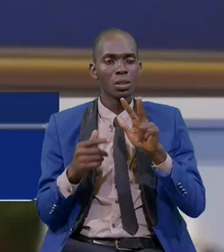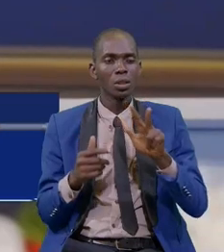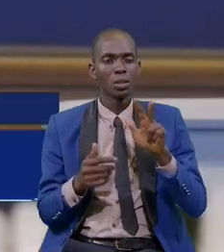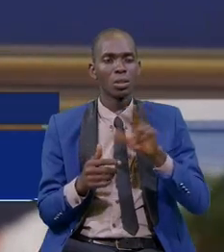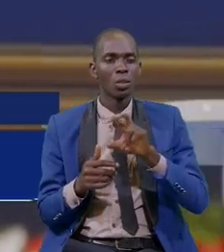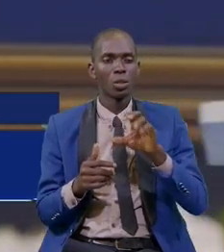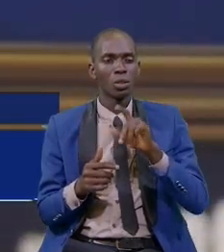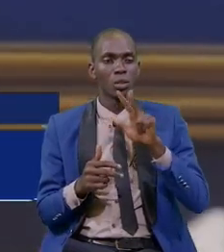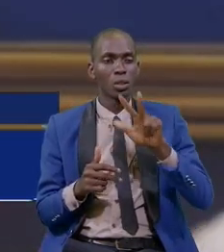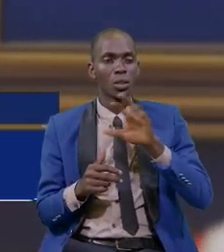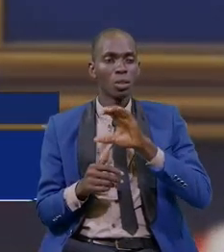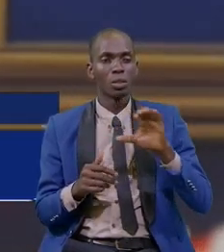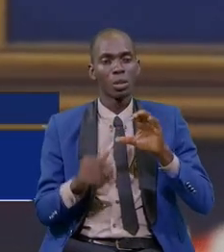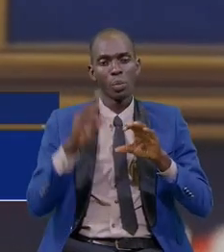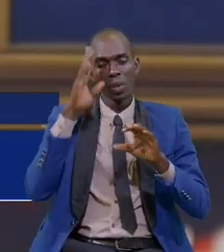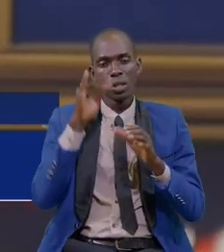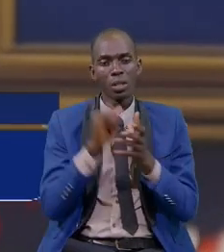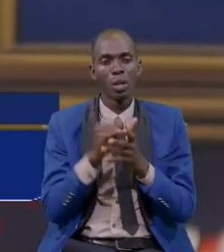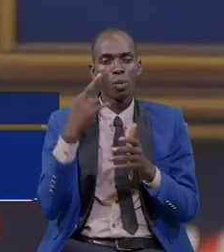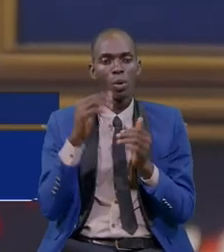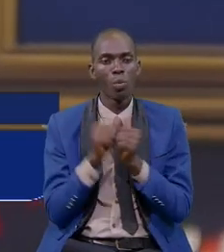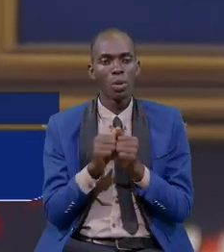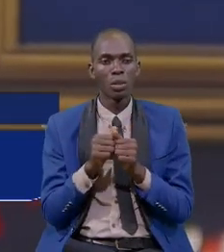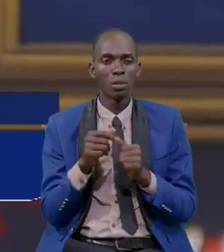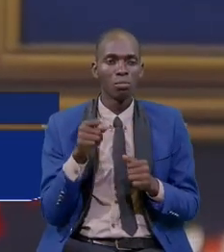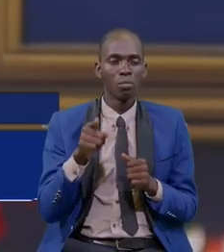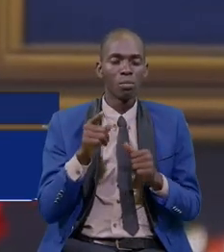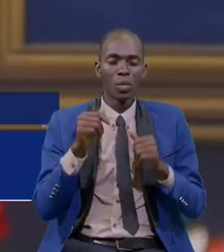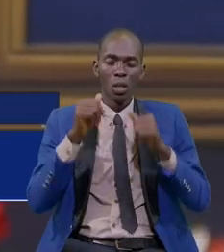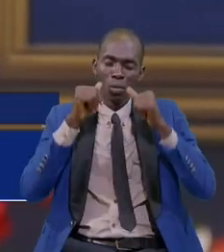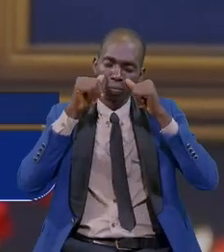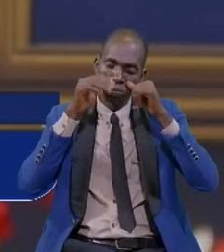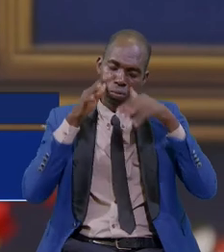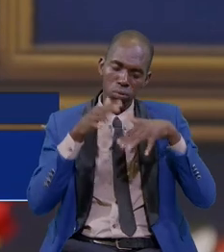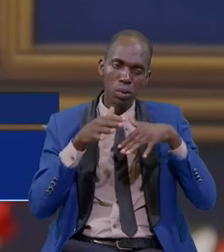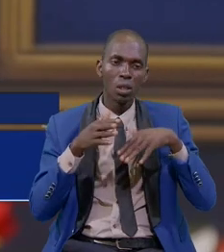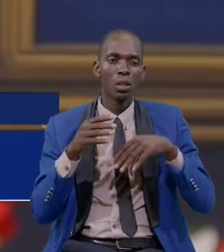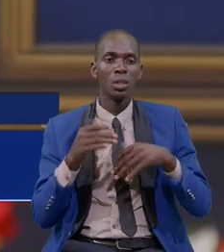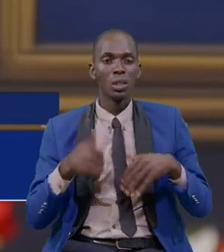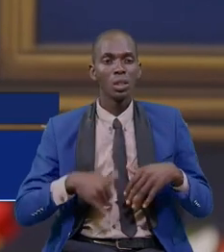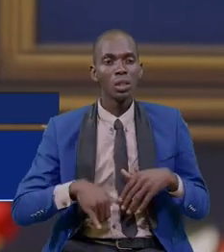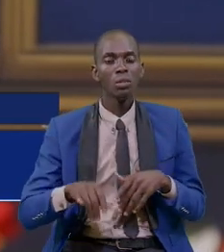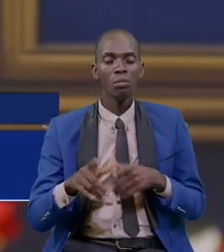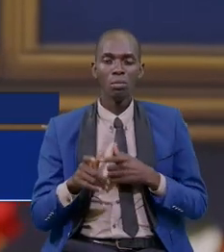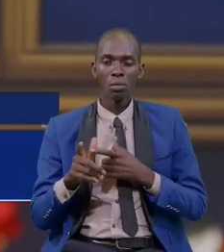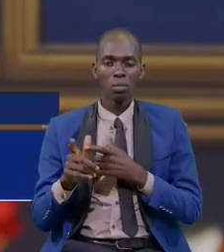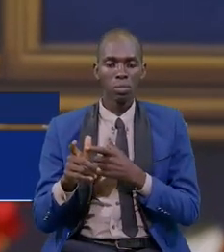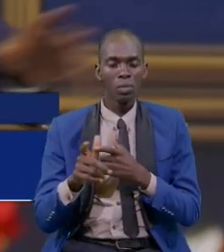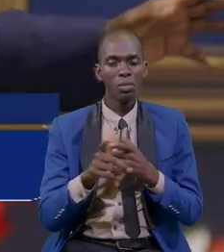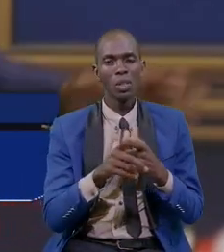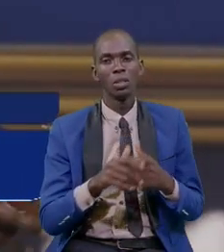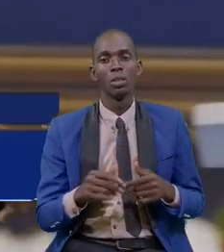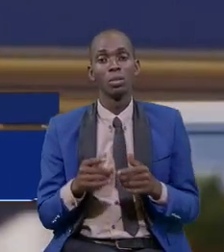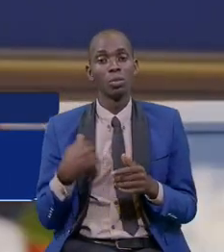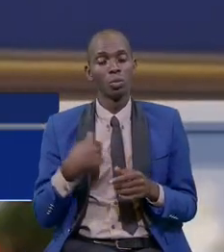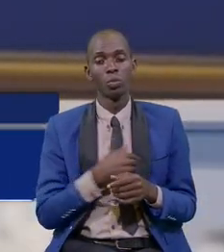Fatigué, mais poursuivant toujours. Il y a des fois, votre corps n'est pas de la pierre. Vous allez vous fatiguer. Mais nous avons quelque chose que nous